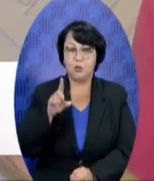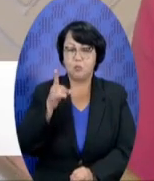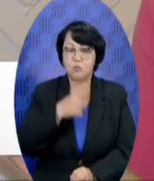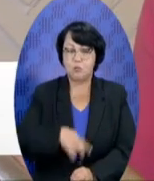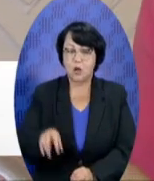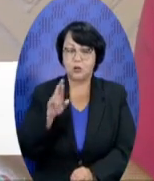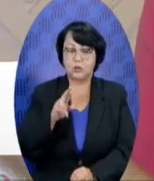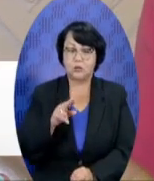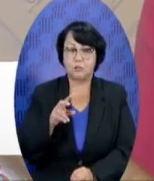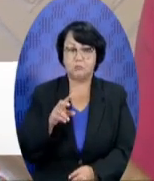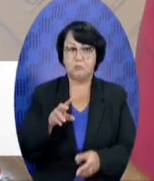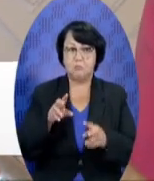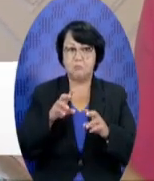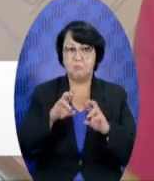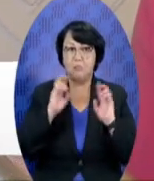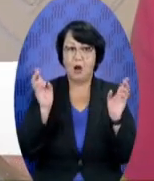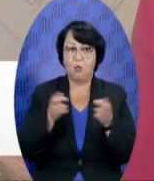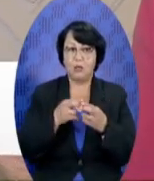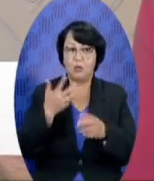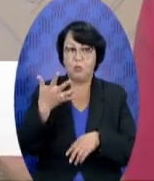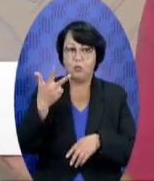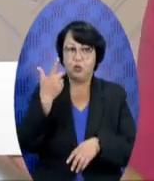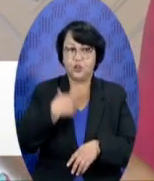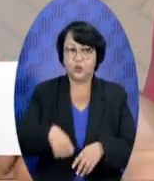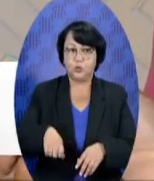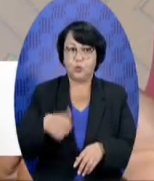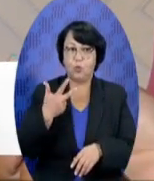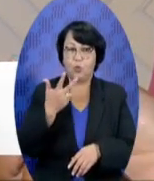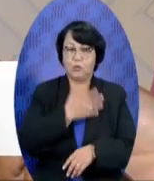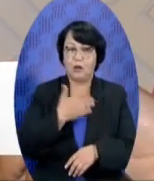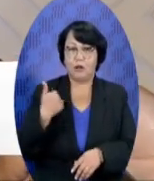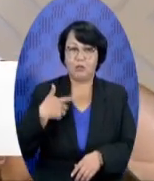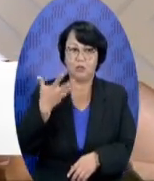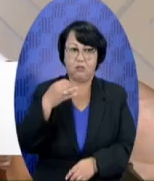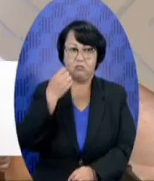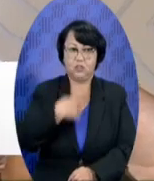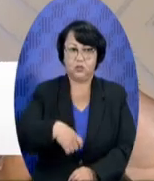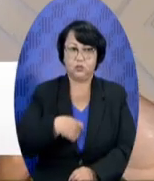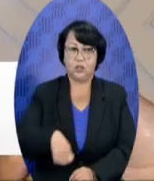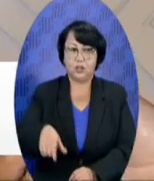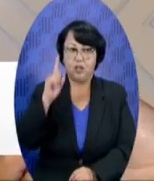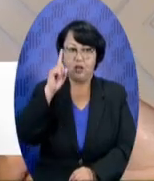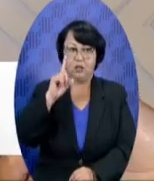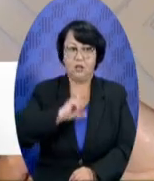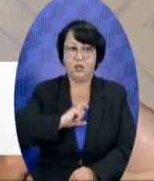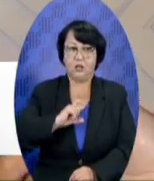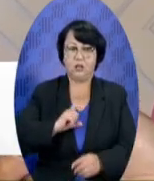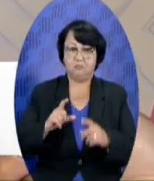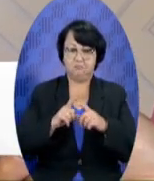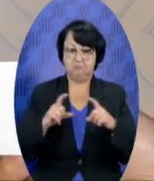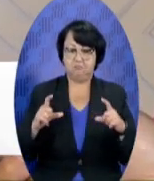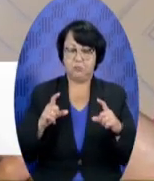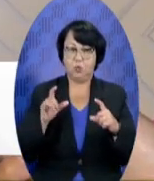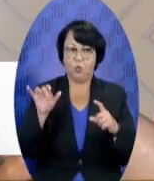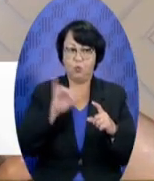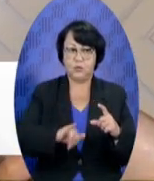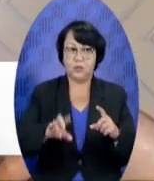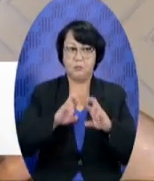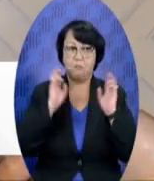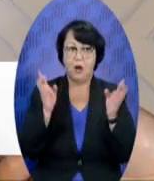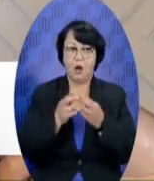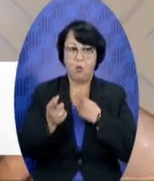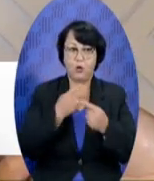53 гишүүний нэг байсан. 3 дарга 50 гишүүн надад нэг номерийнх нь үнэлэх байдаг. Улсын баг хурлын гишүүний нэг номерийн